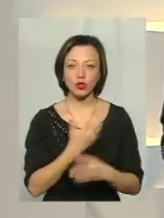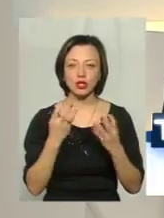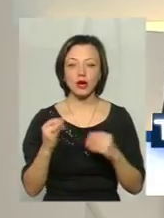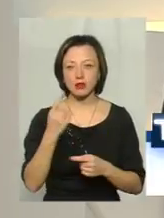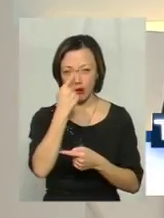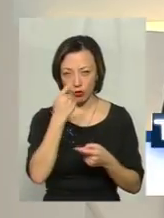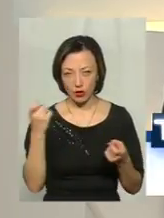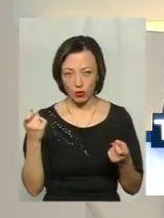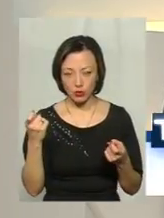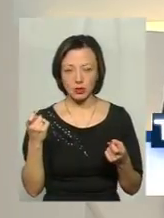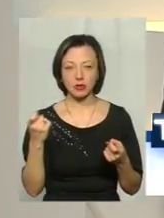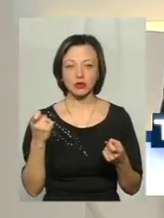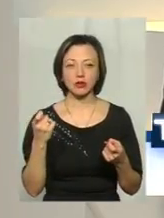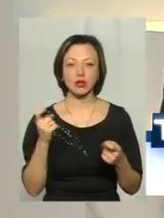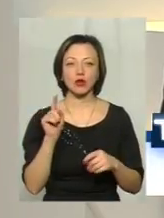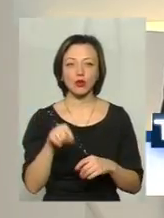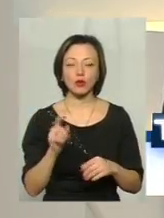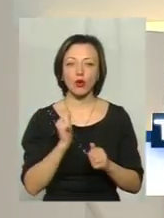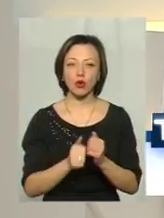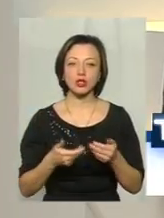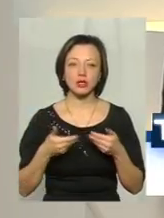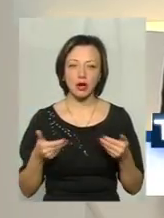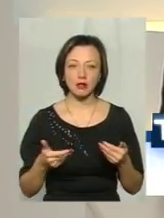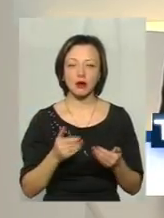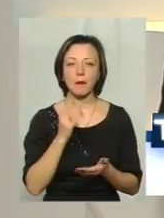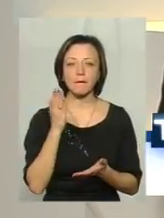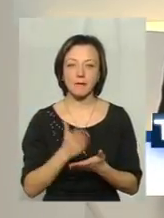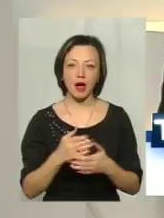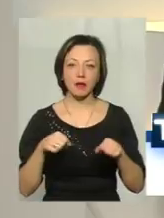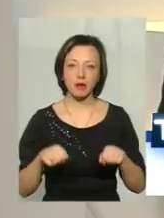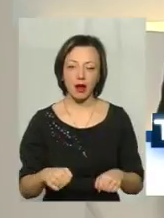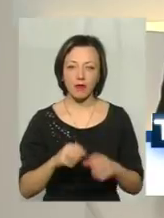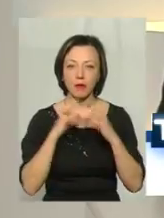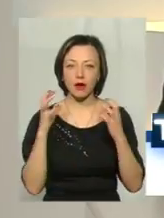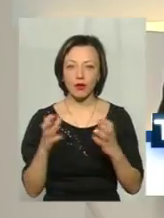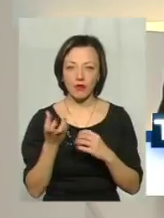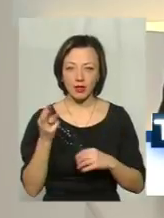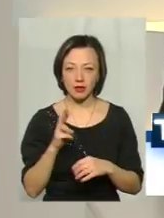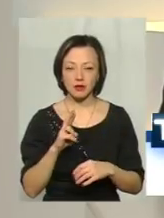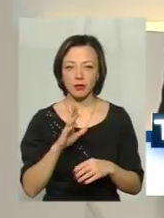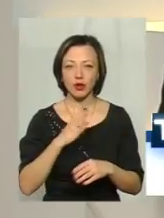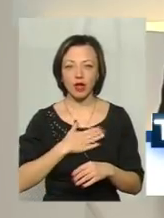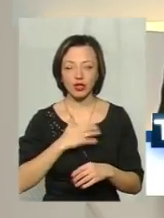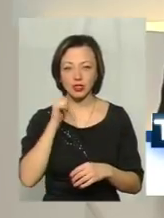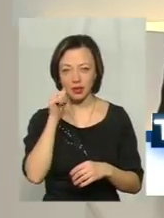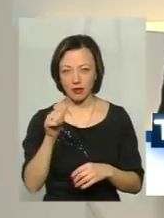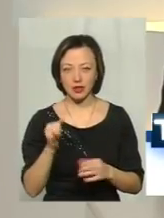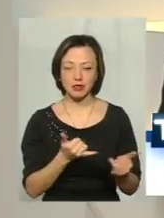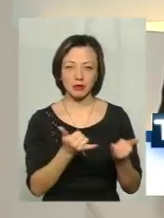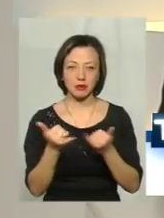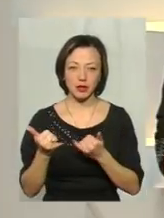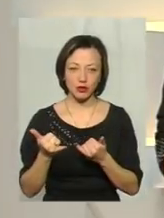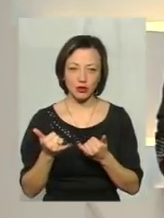раз наголосити на тому, що кожен з нас має право піклуватись про наше завтра і